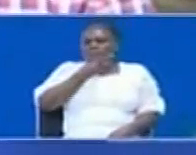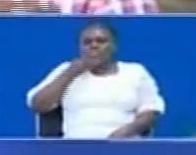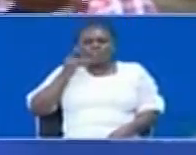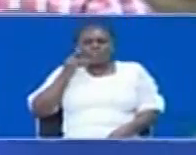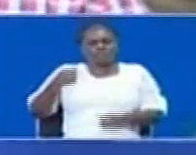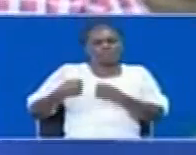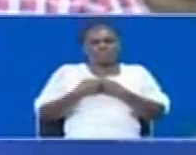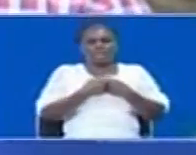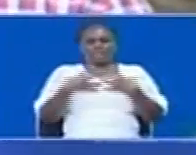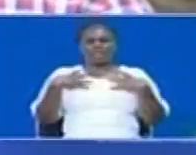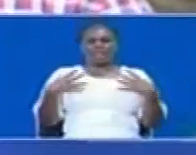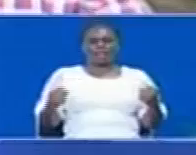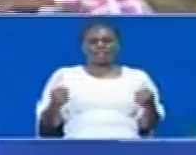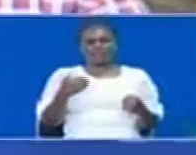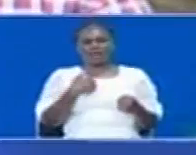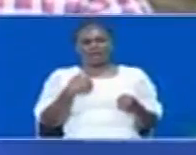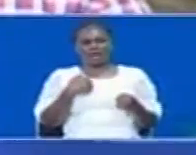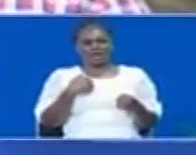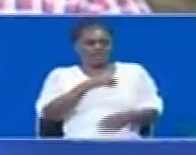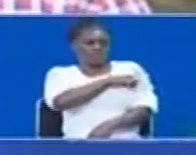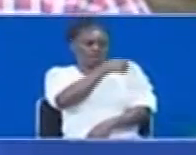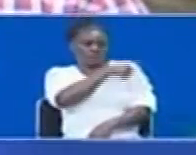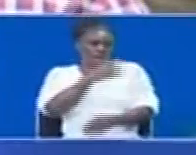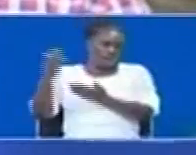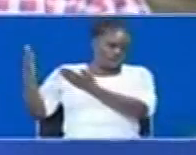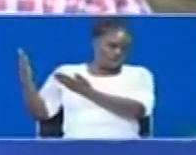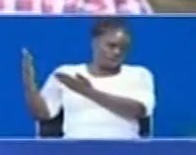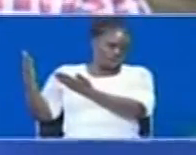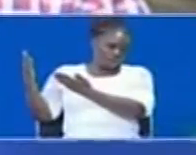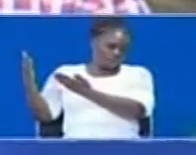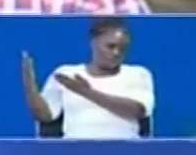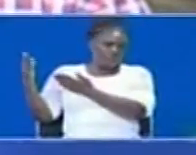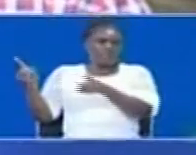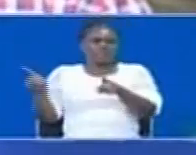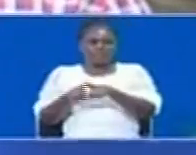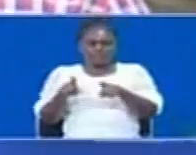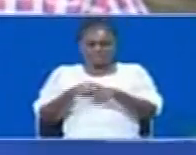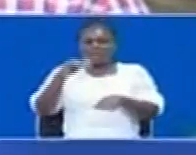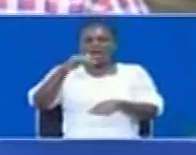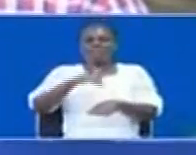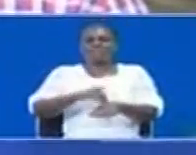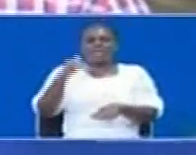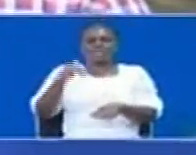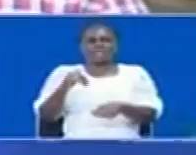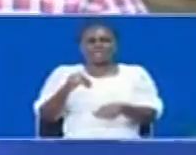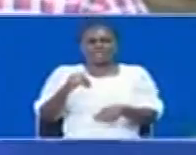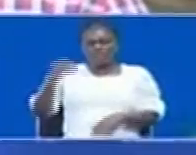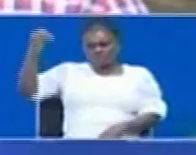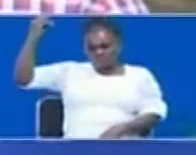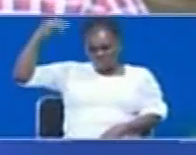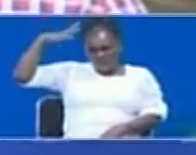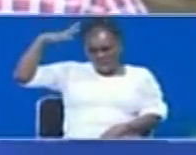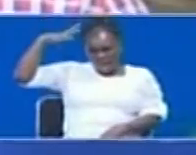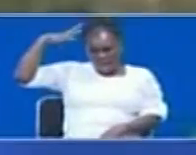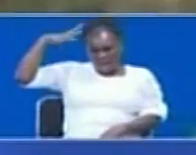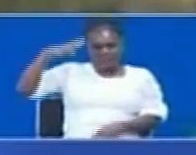zake za kiafya. Na zahanati hii ya yati ya maeneo ya Kipsaraman pia haijasazwa kutokana na makali ya mpigo wa kiangazi